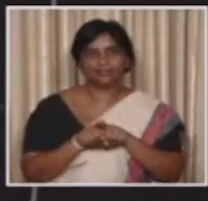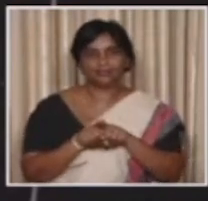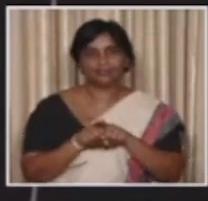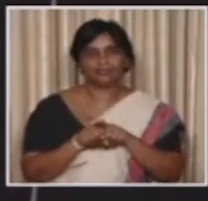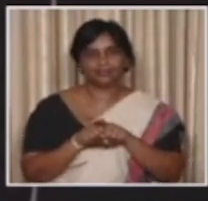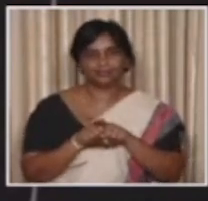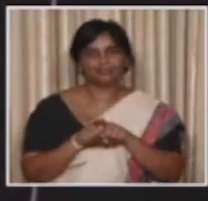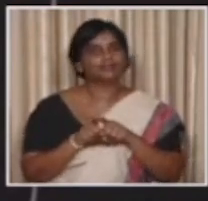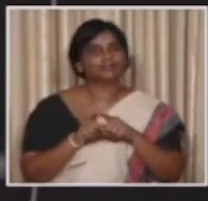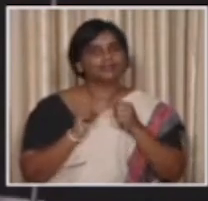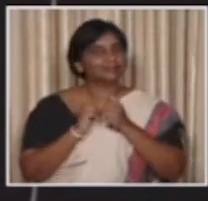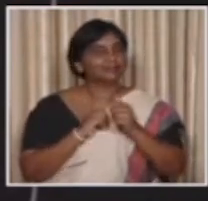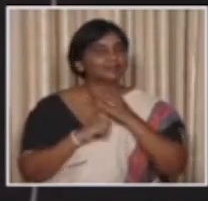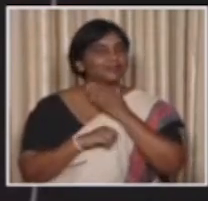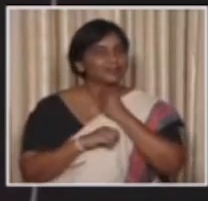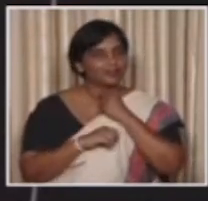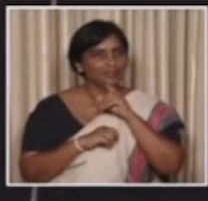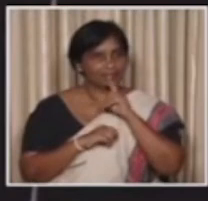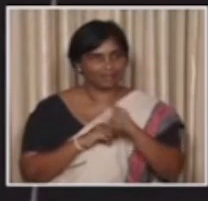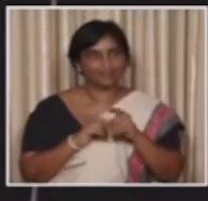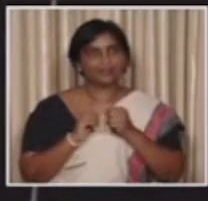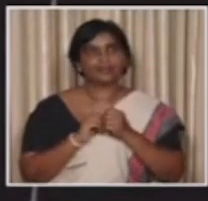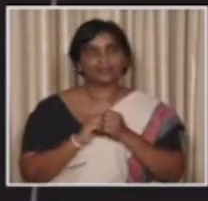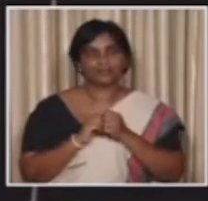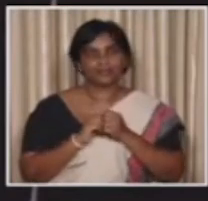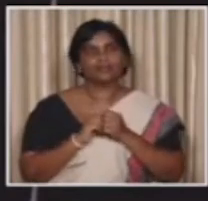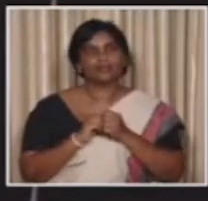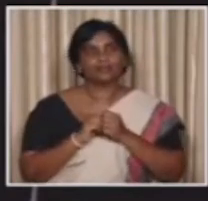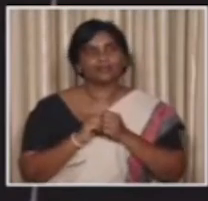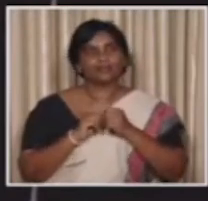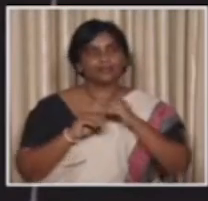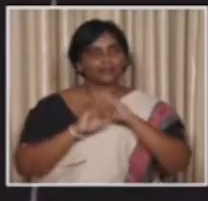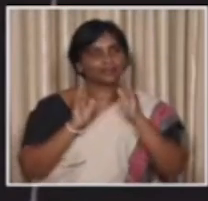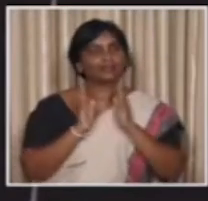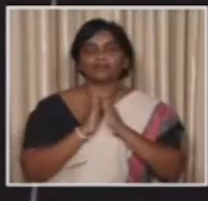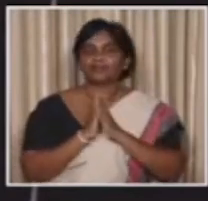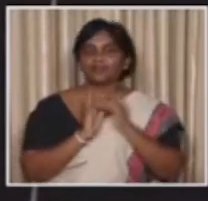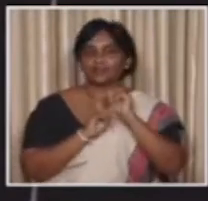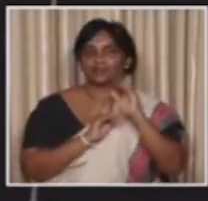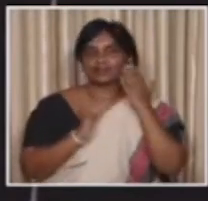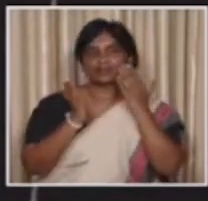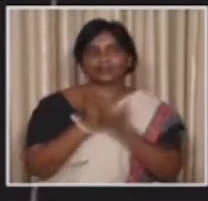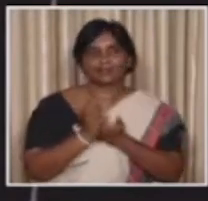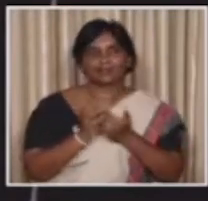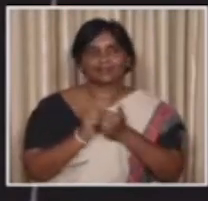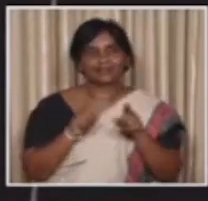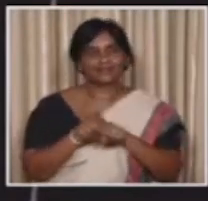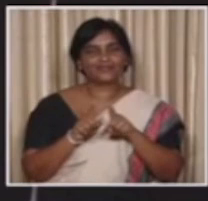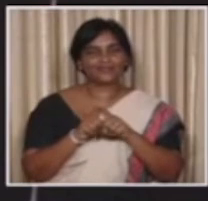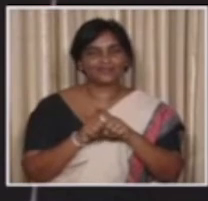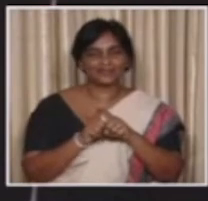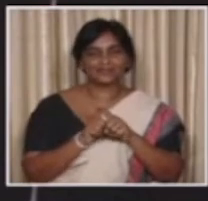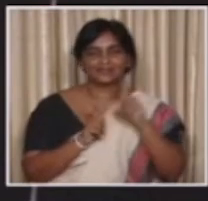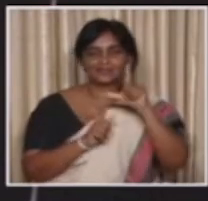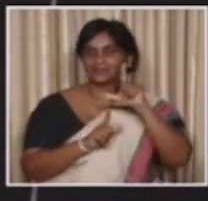නැහැ. අපි අපිටම බොරු කියනවා. හැබැයි එහෙ විගණන කාර්යාලේ පාර්ලිමේන්තුවට ඉදිරිපත් කළා තියෙන වාර්තා වලින්